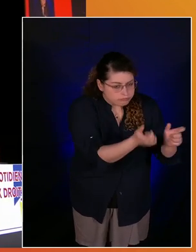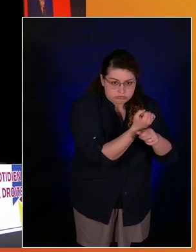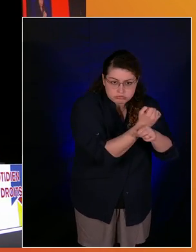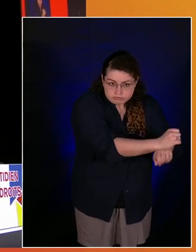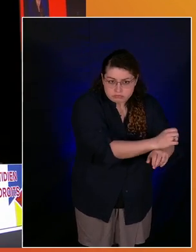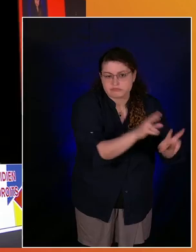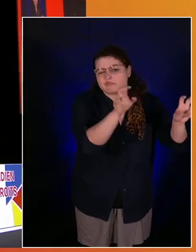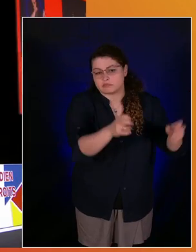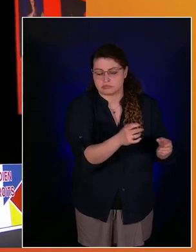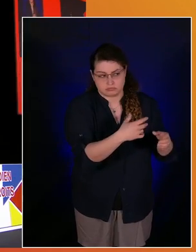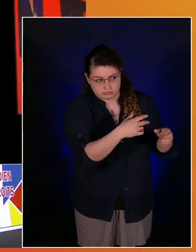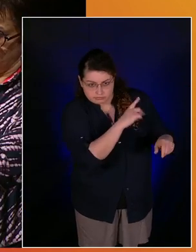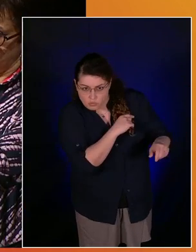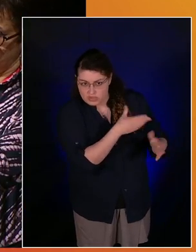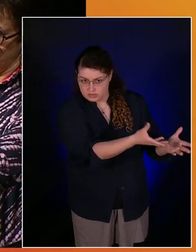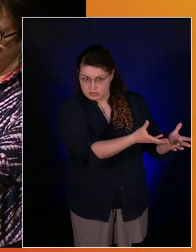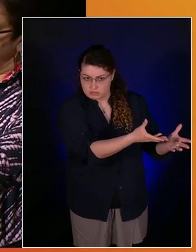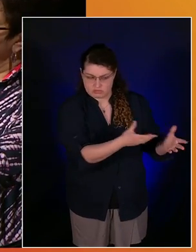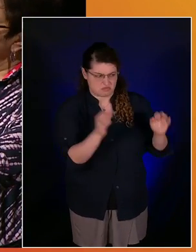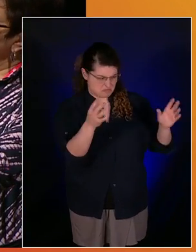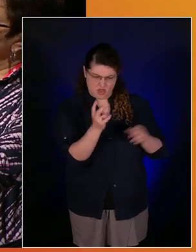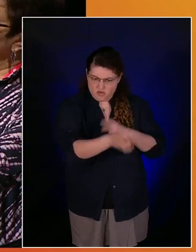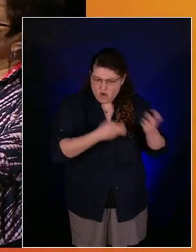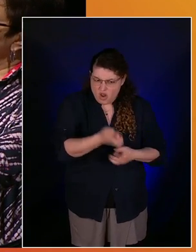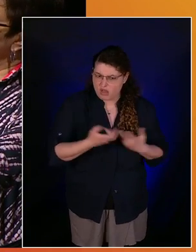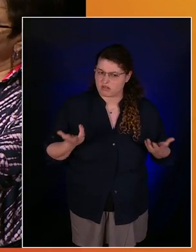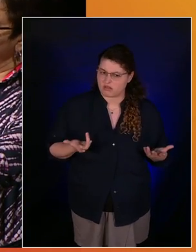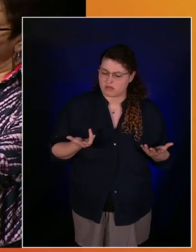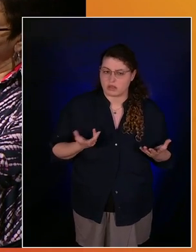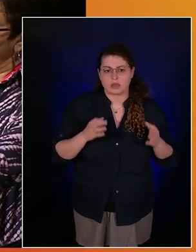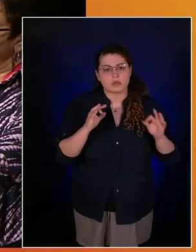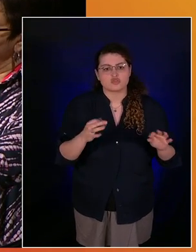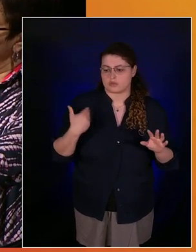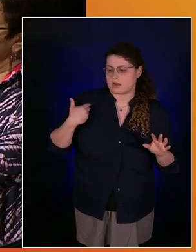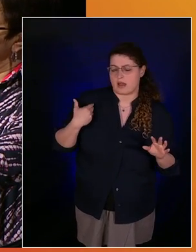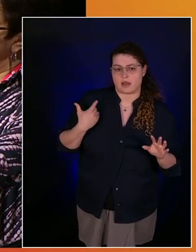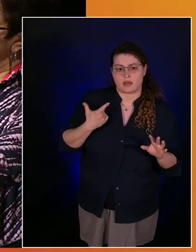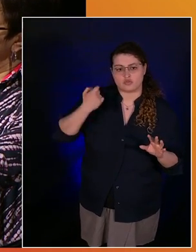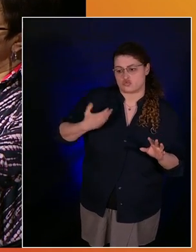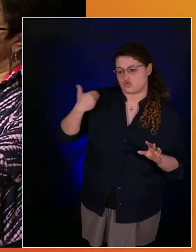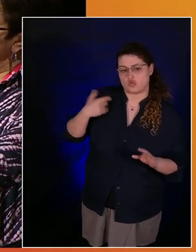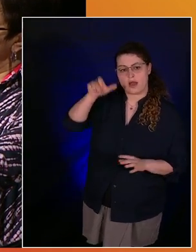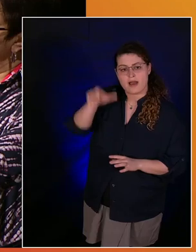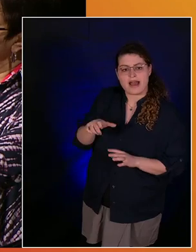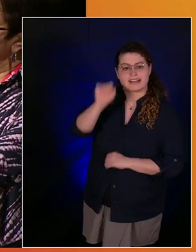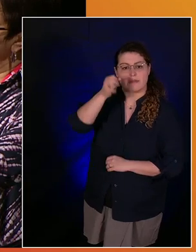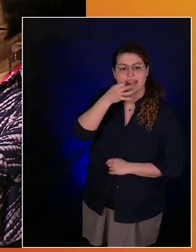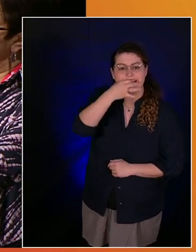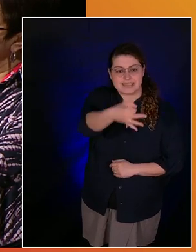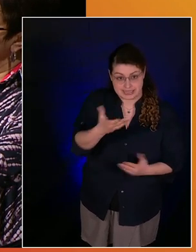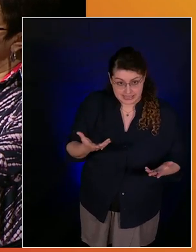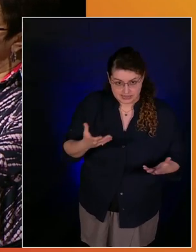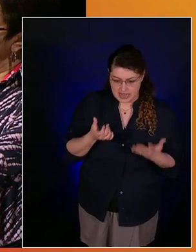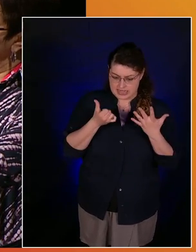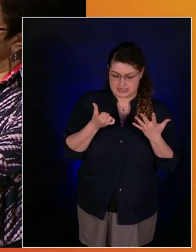bandits mais un camarade du livre il y a 2 jours avait dit que des membres si